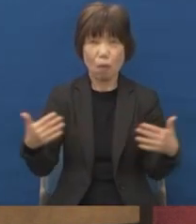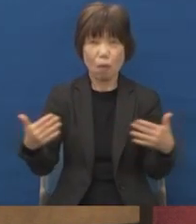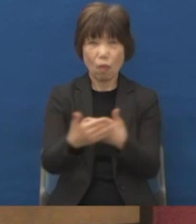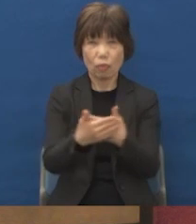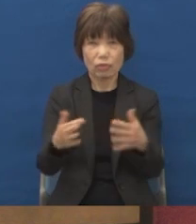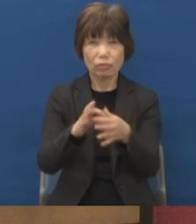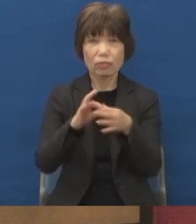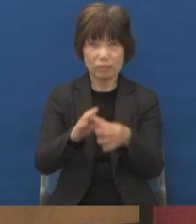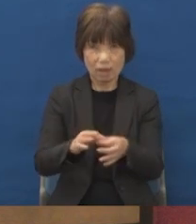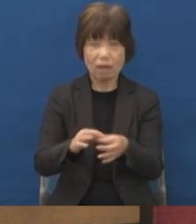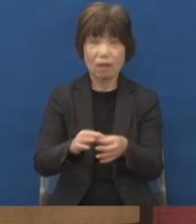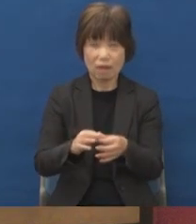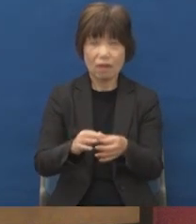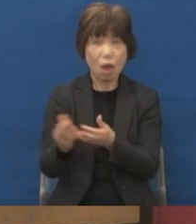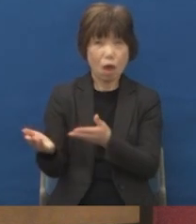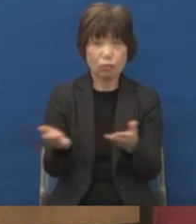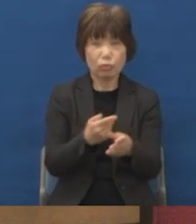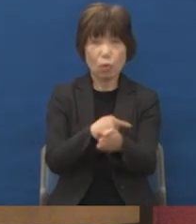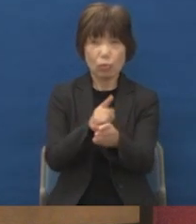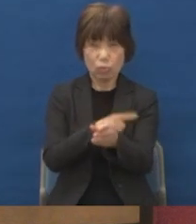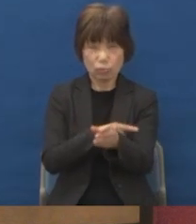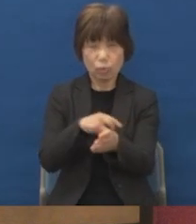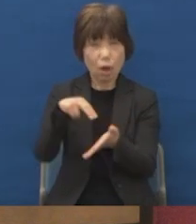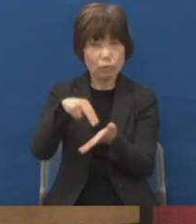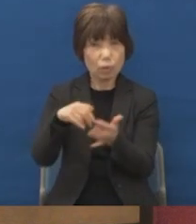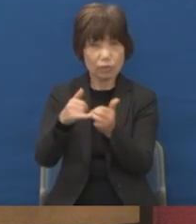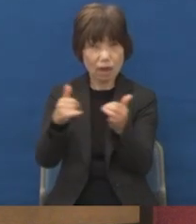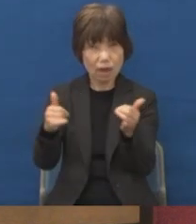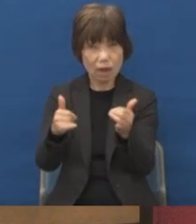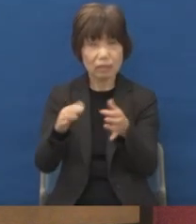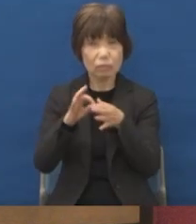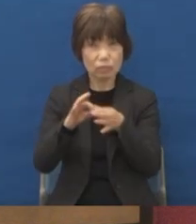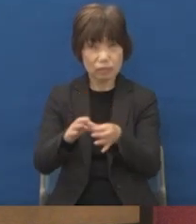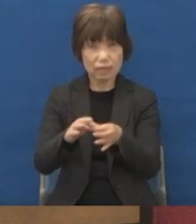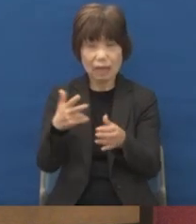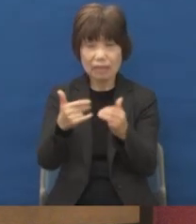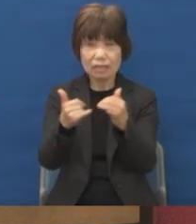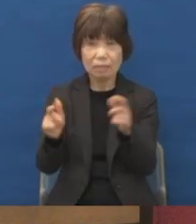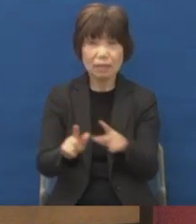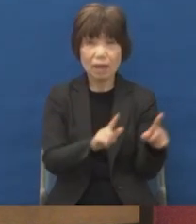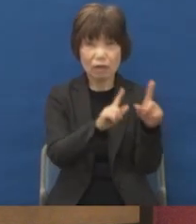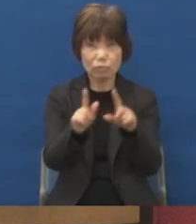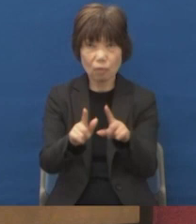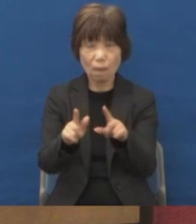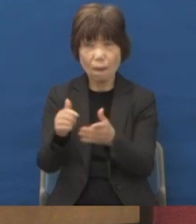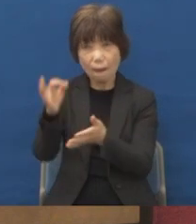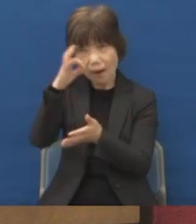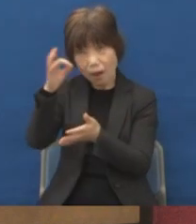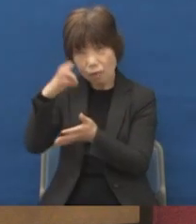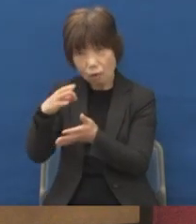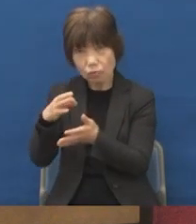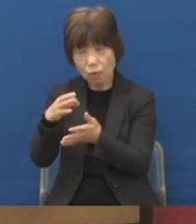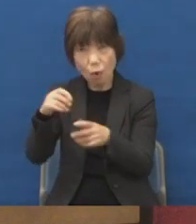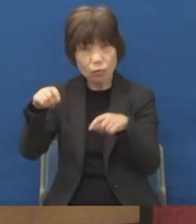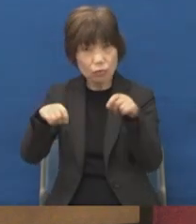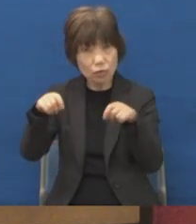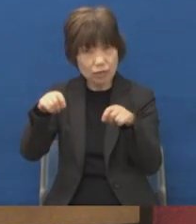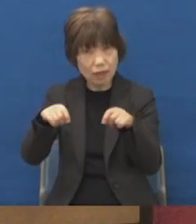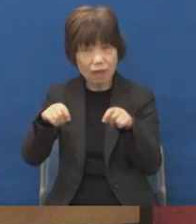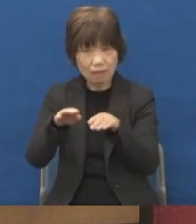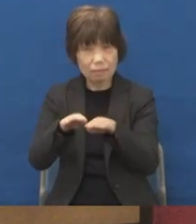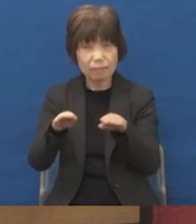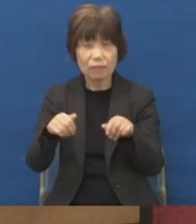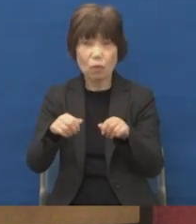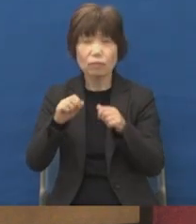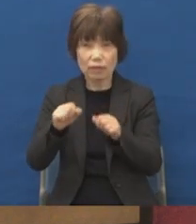力の再配分と増車等により、市民生活と観光の調和を目指した路線ダイヤを編成すること